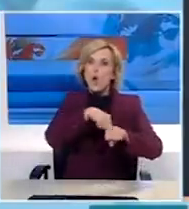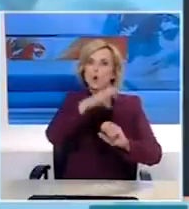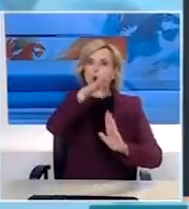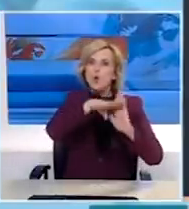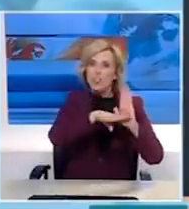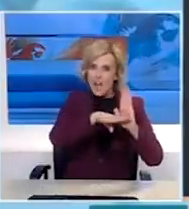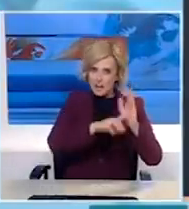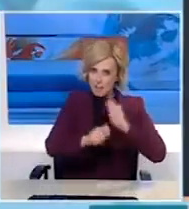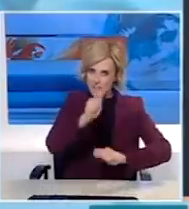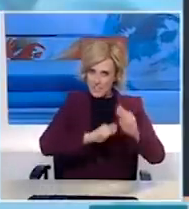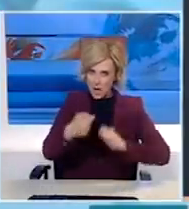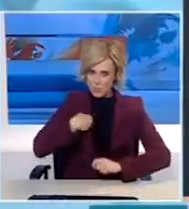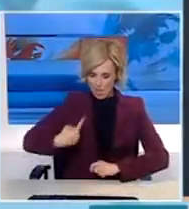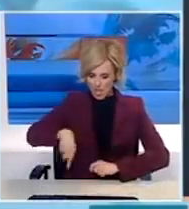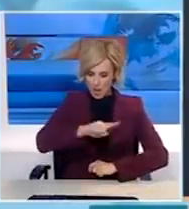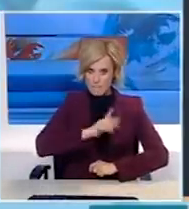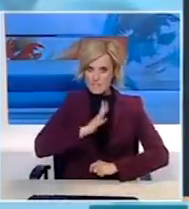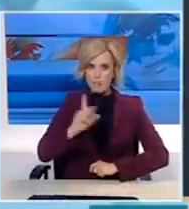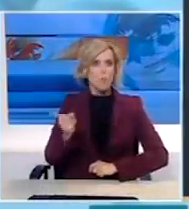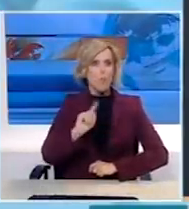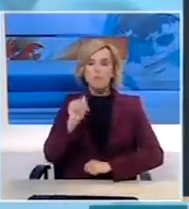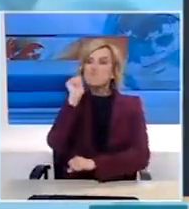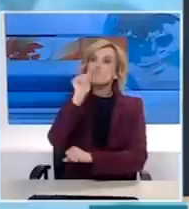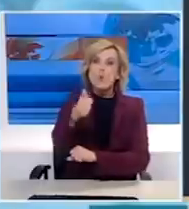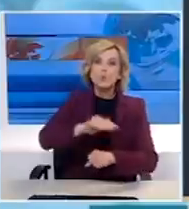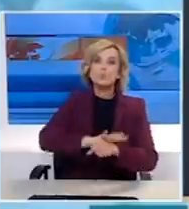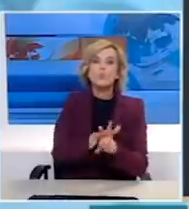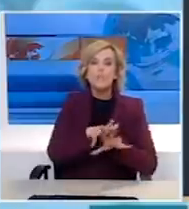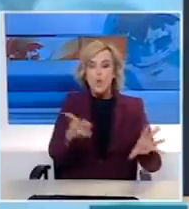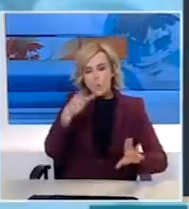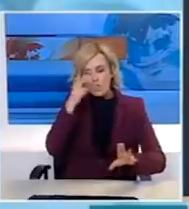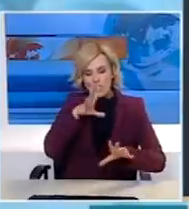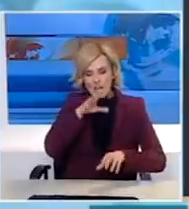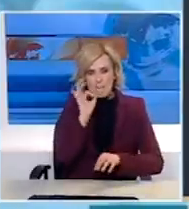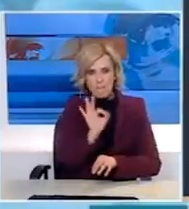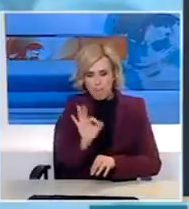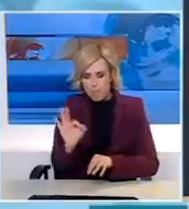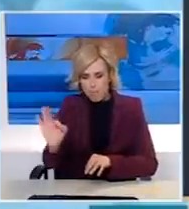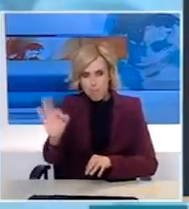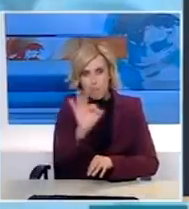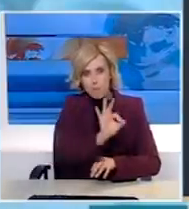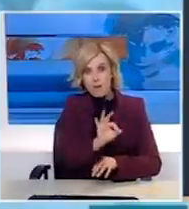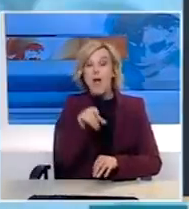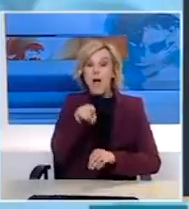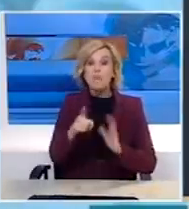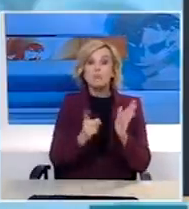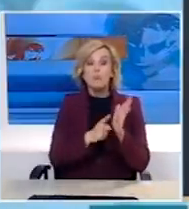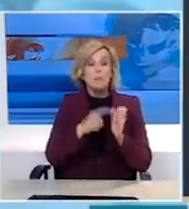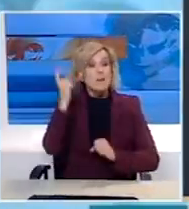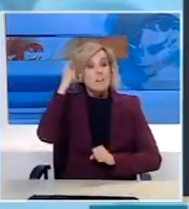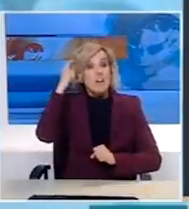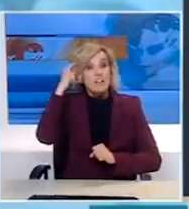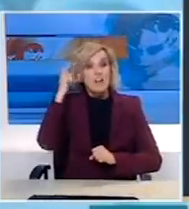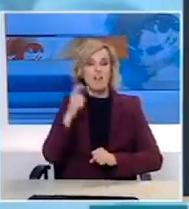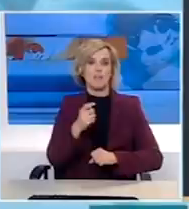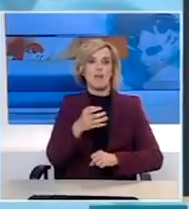Ο ιός το κάνει. Πρέπει να ανταποκρινόμαστε συνεχώς σε αυτό που βλέπουμε. Σε αυτό που βλέπουμε να συμβαίνει στην πρώτη γραμμή, στα ιατρεία,